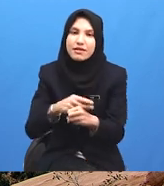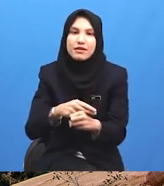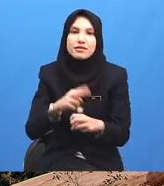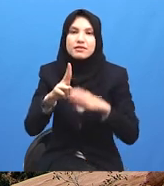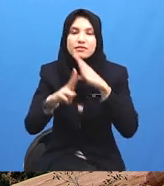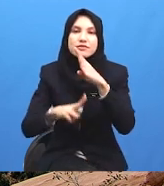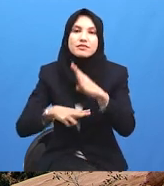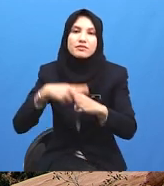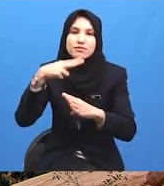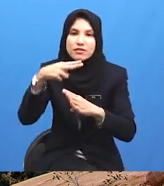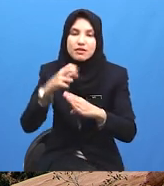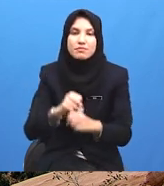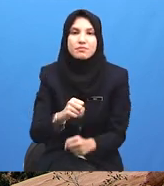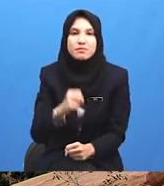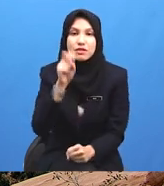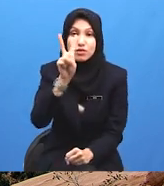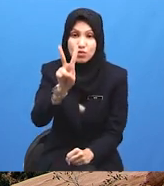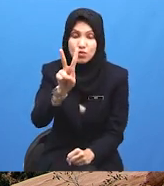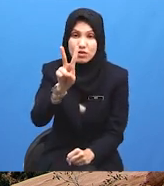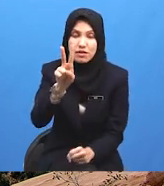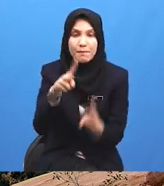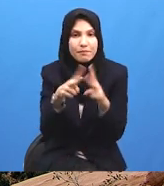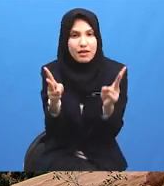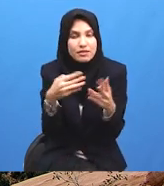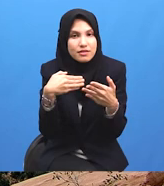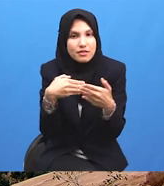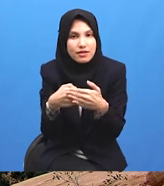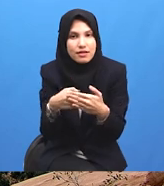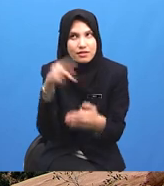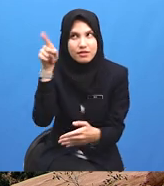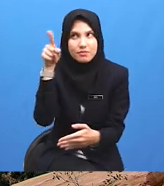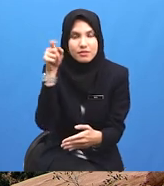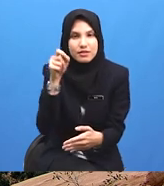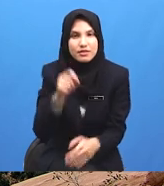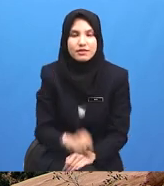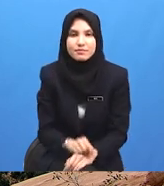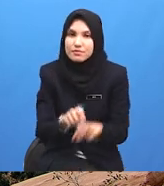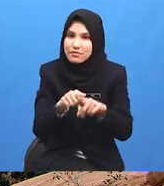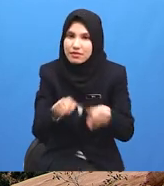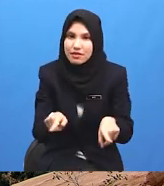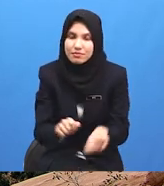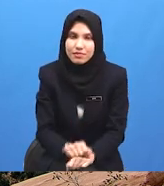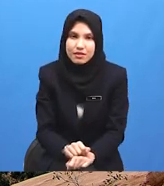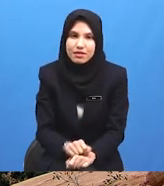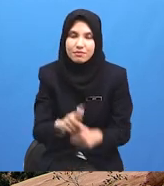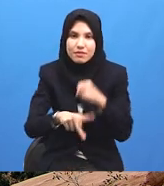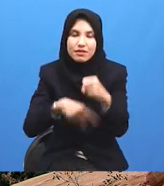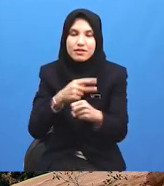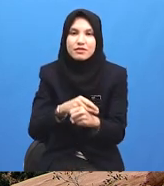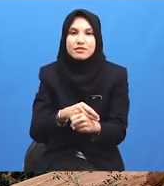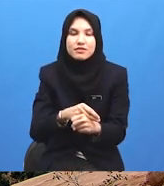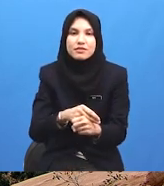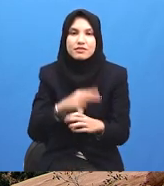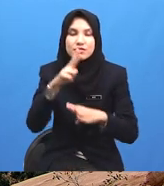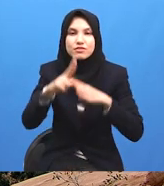planet kedua paling dekat dengan matahari. Namun begitu, planet Zuhra adalah